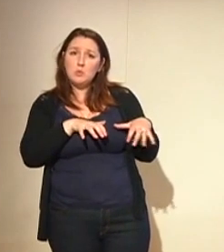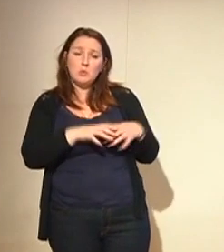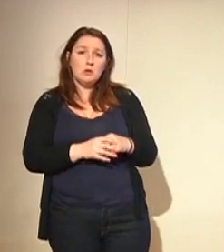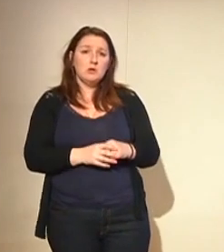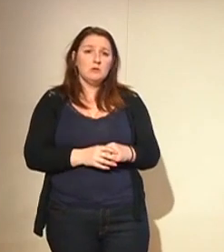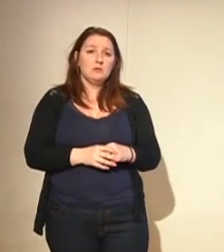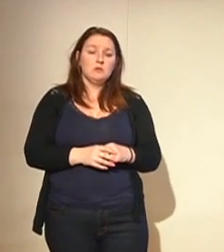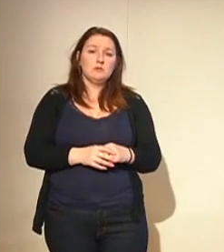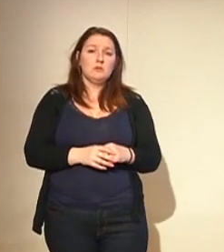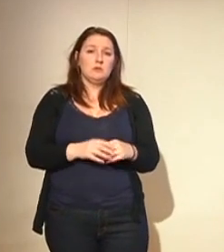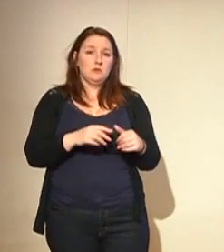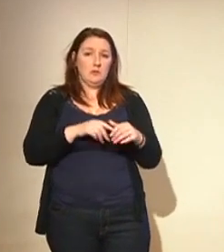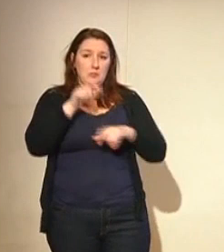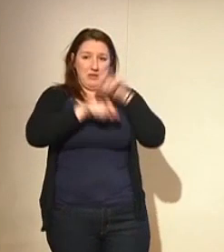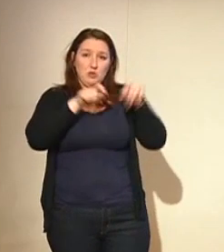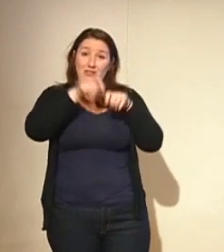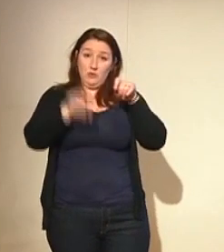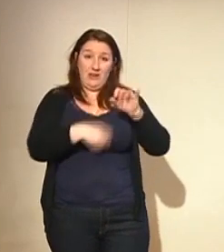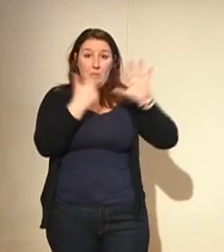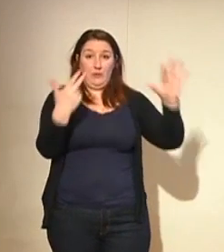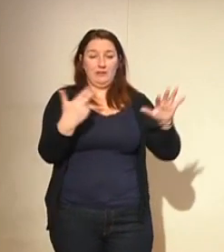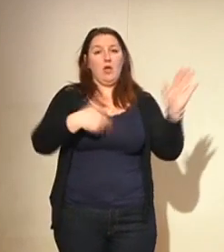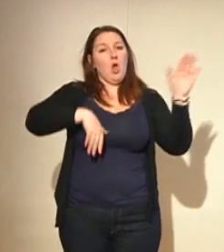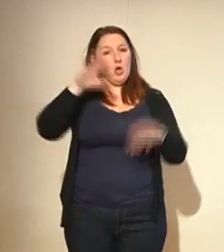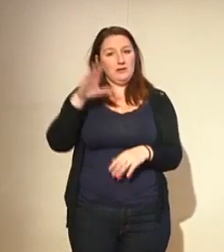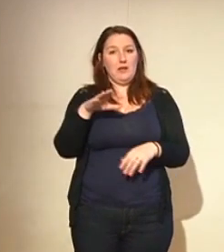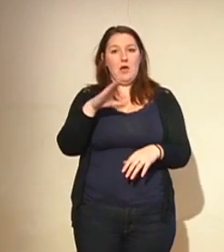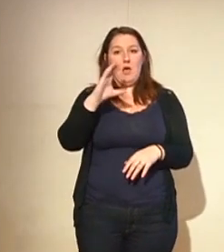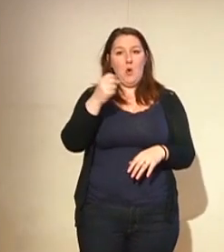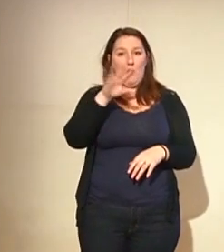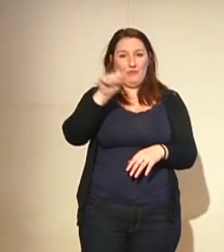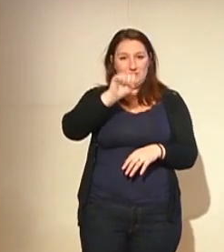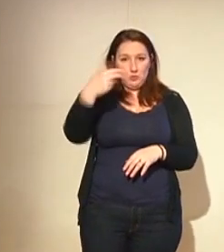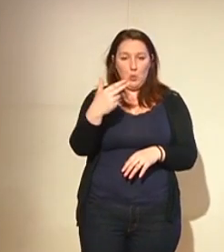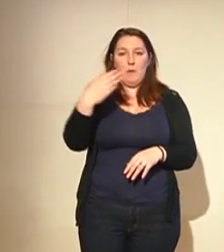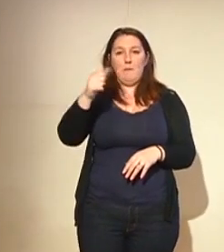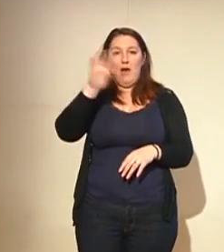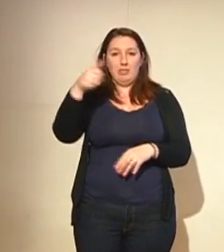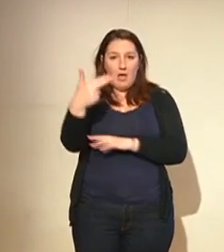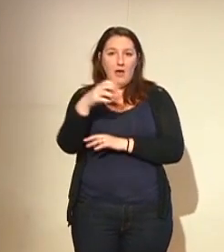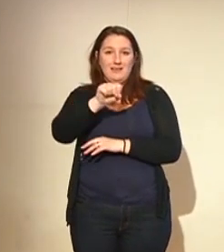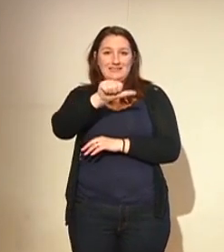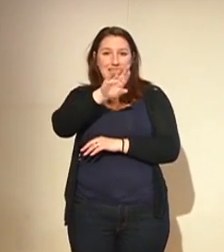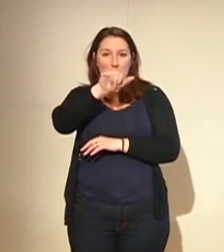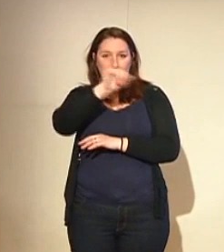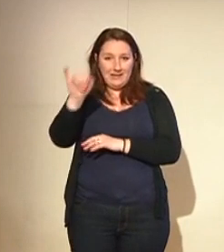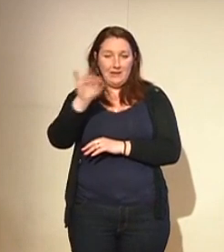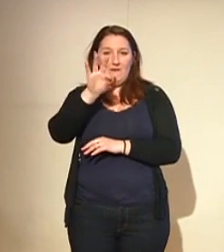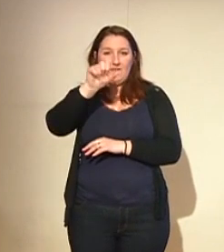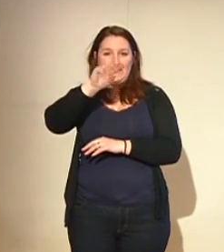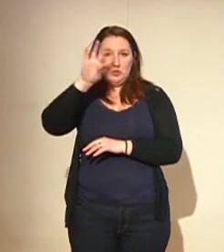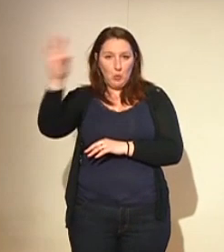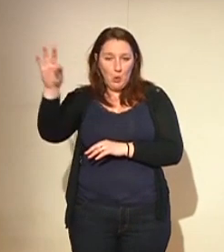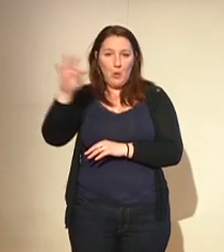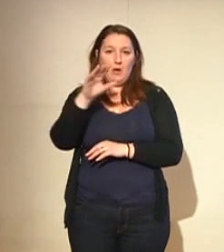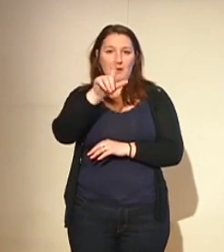d'abord il y a donc titulaires son candidat monsieur confesson madame Martin monsieur Sabri Monsieur fristau Madame